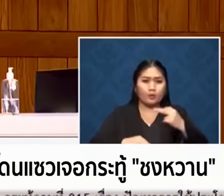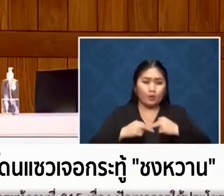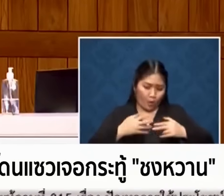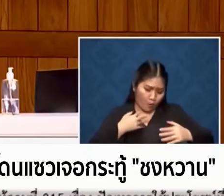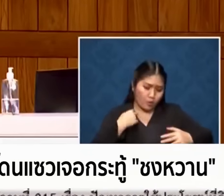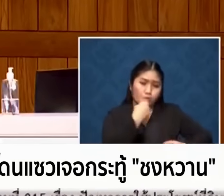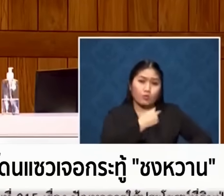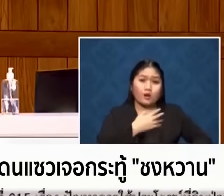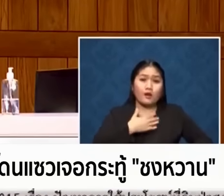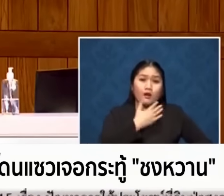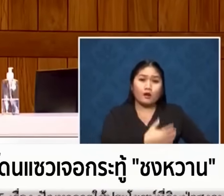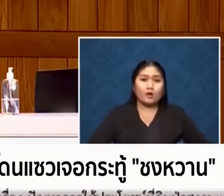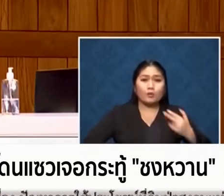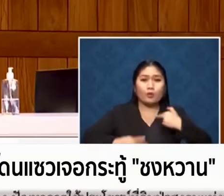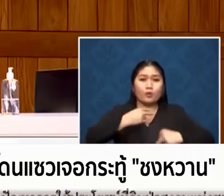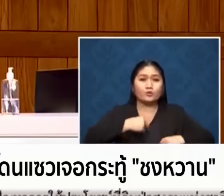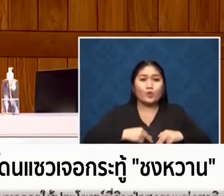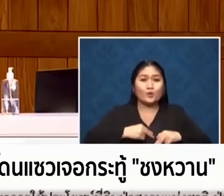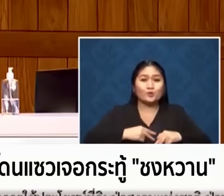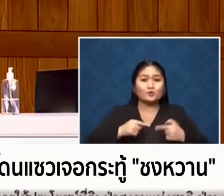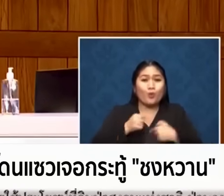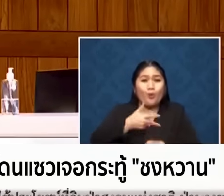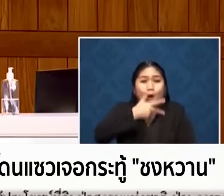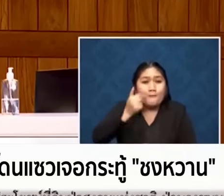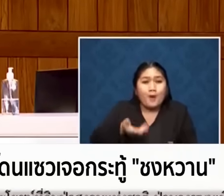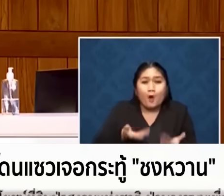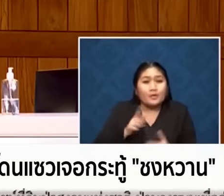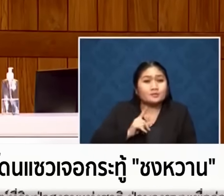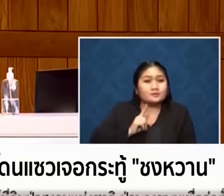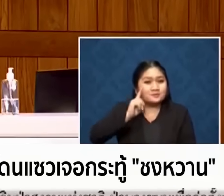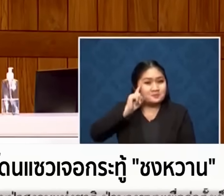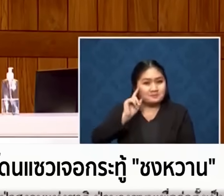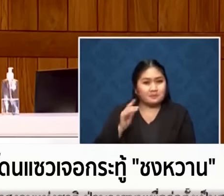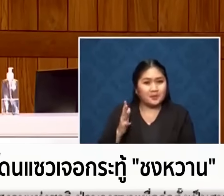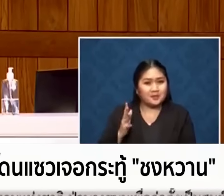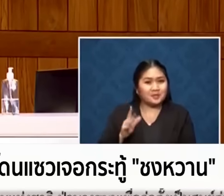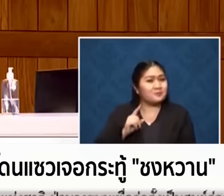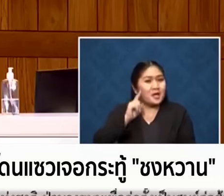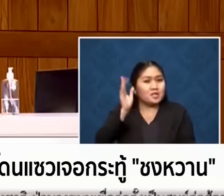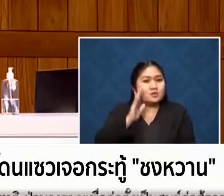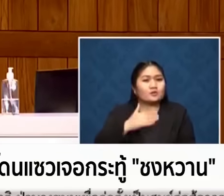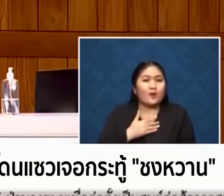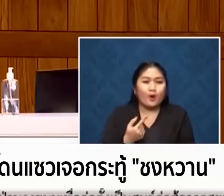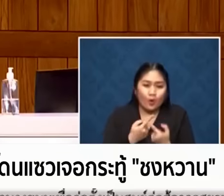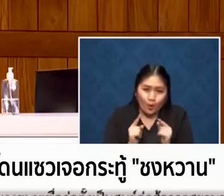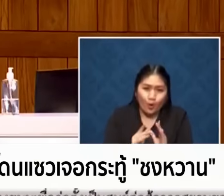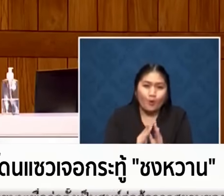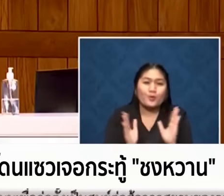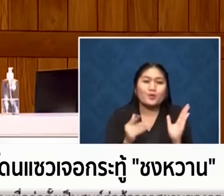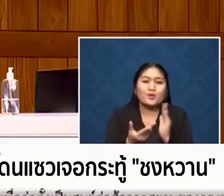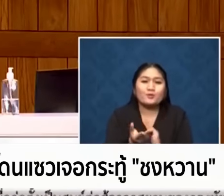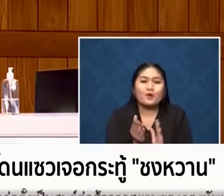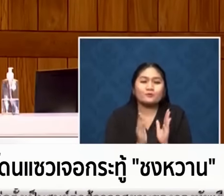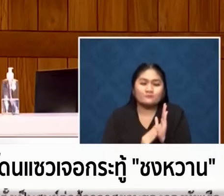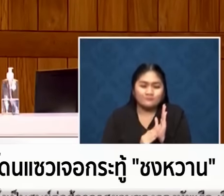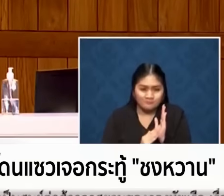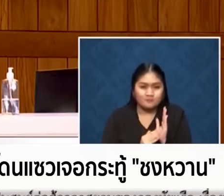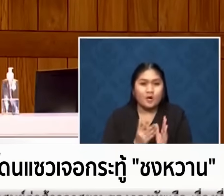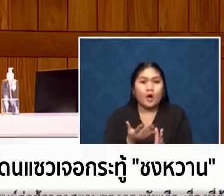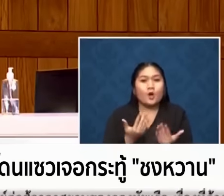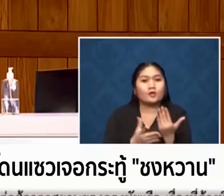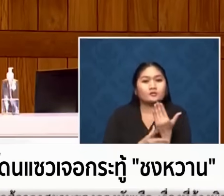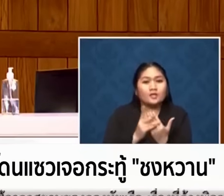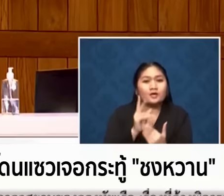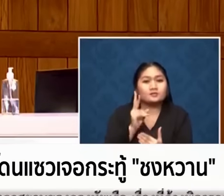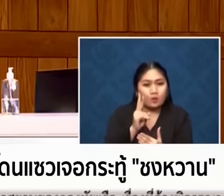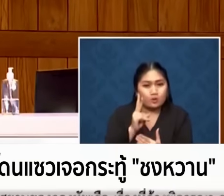นะครับไม่ไม่ได้เป็นเบาหวานแล้วก็ความดันไม่ได้สูงแต่ว่าก็ขอบคุณท่านอัครเดชสำหรับคำชมก็เดี๋ยวอีก 2อาทิตย์